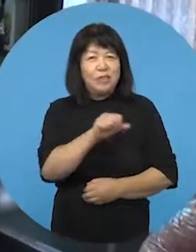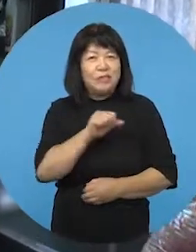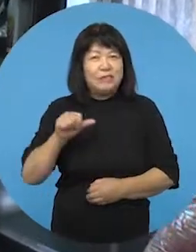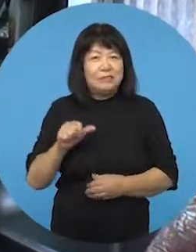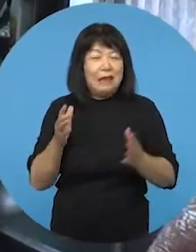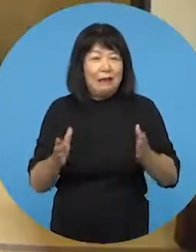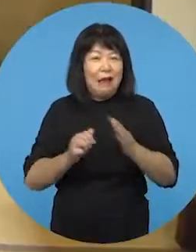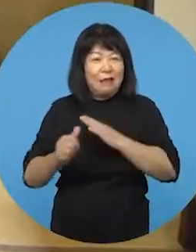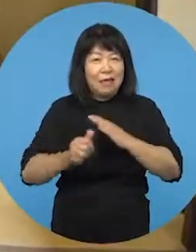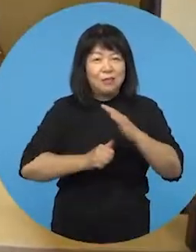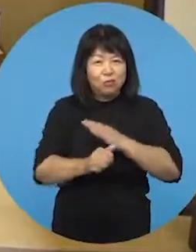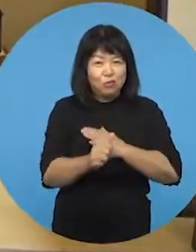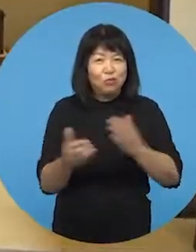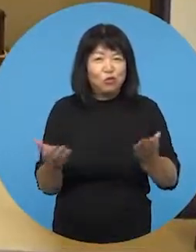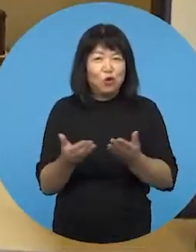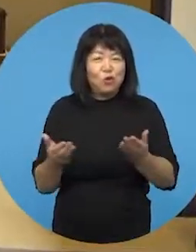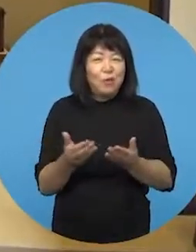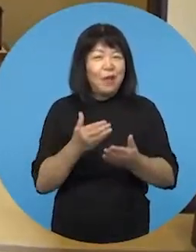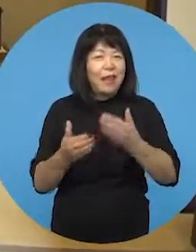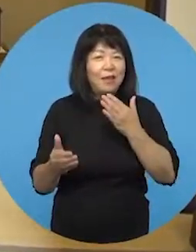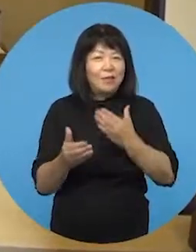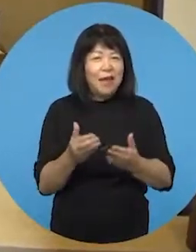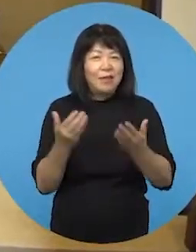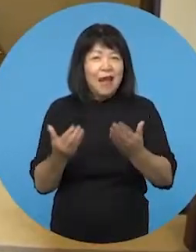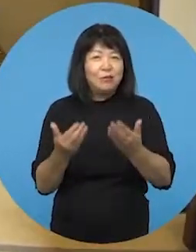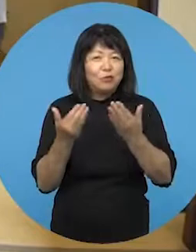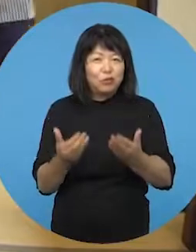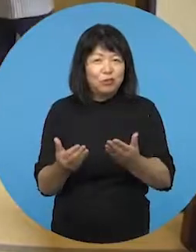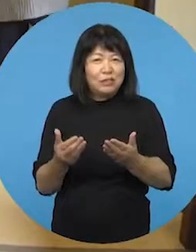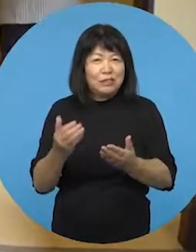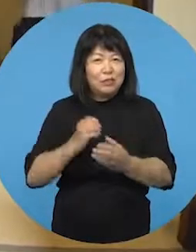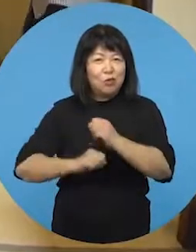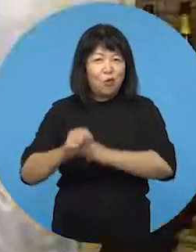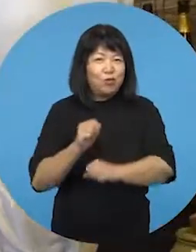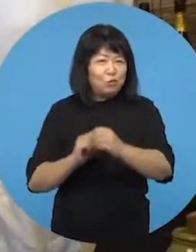間派遣する職場体験学習に取り組んでいます。